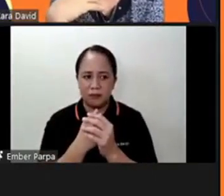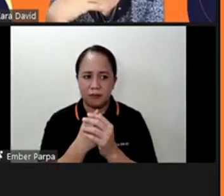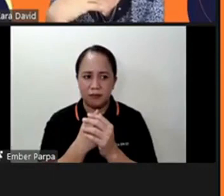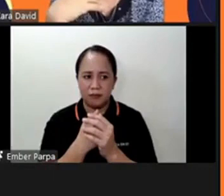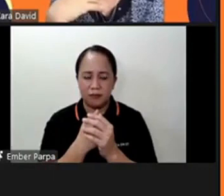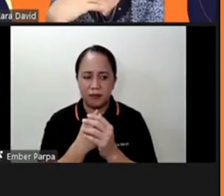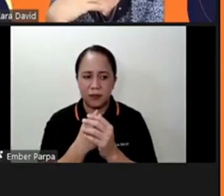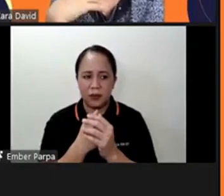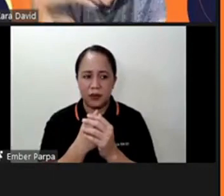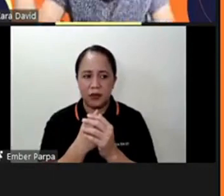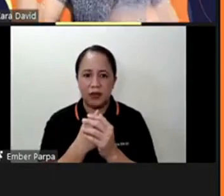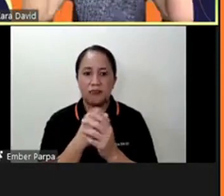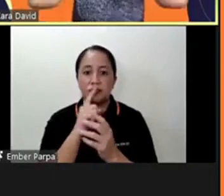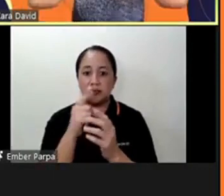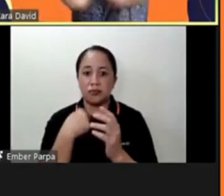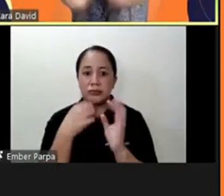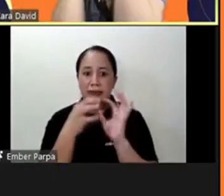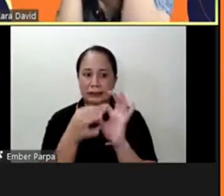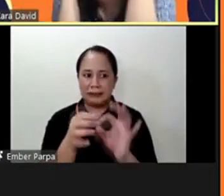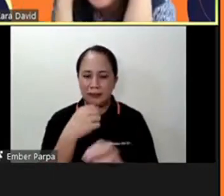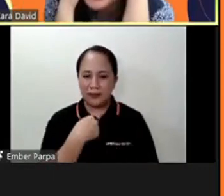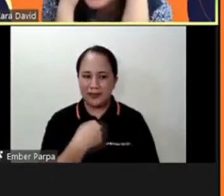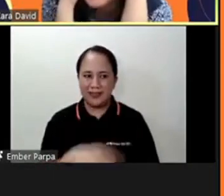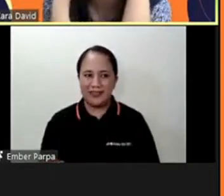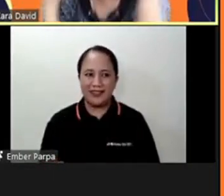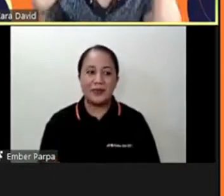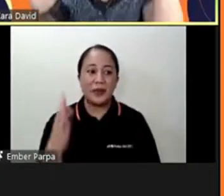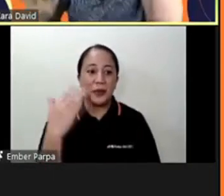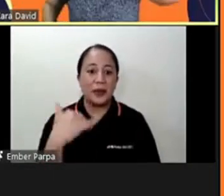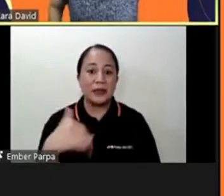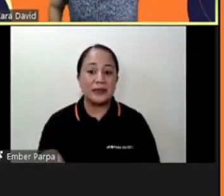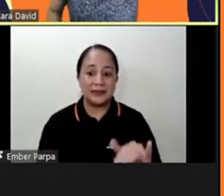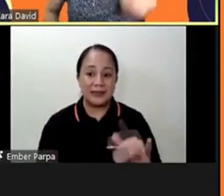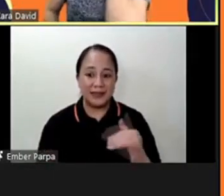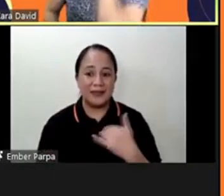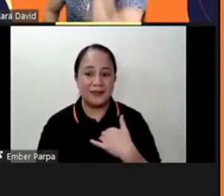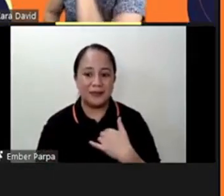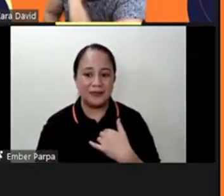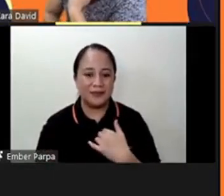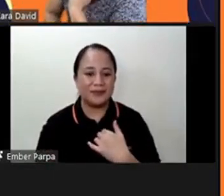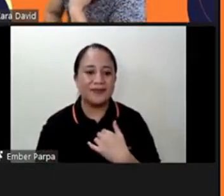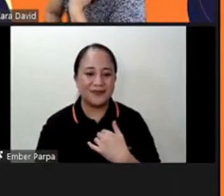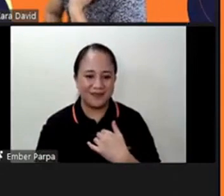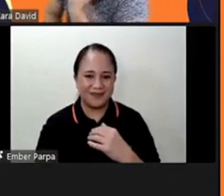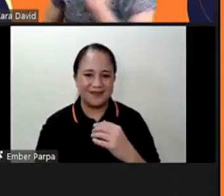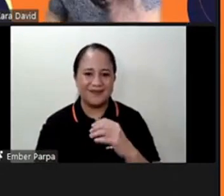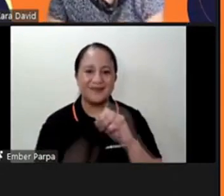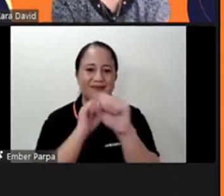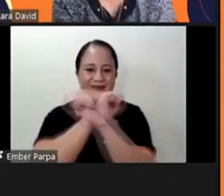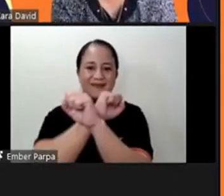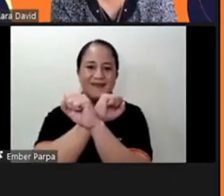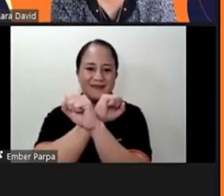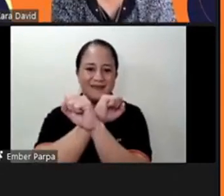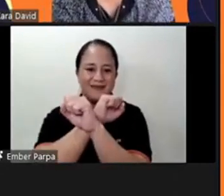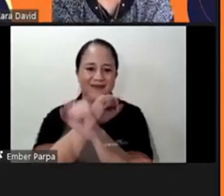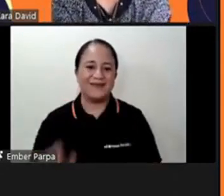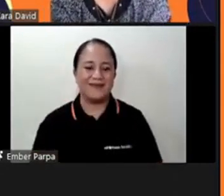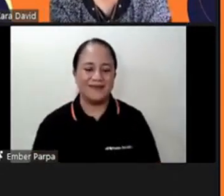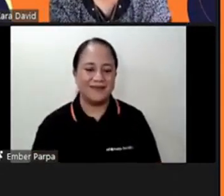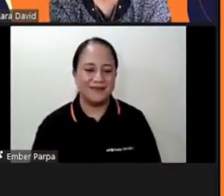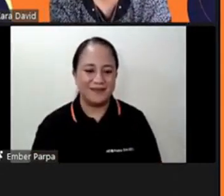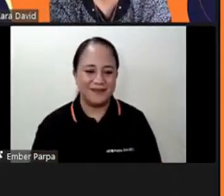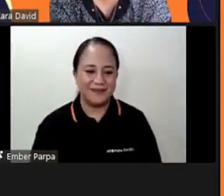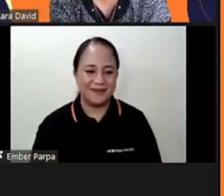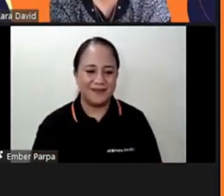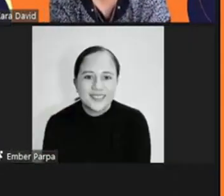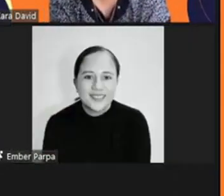Yung relate ako dyan. Kasi like kami nagka-COVID, syempre, yung husband ko nasa hospital, yung kids ko